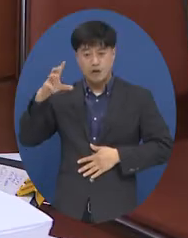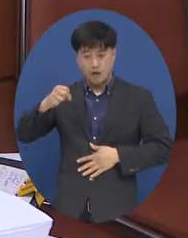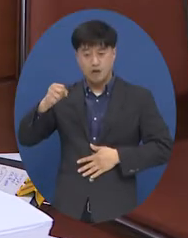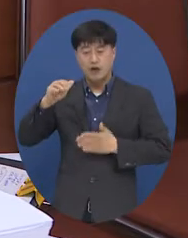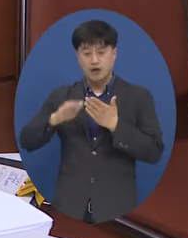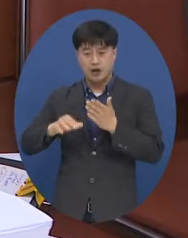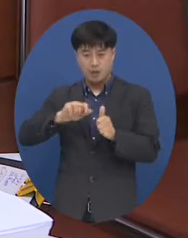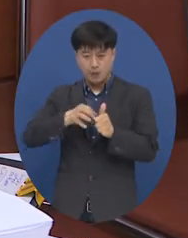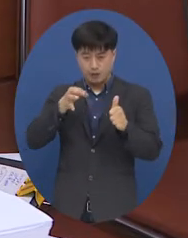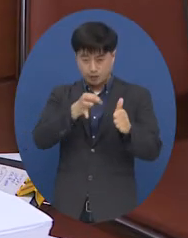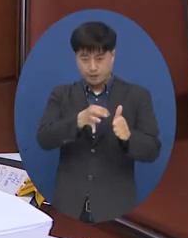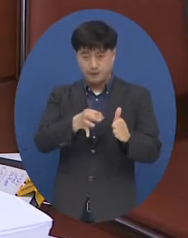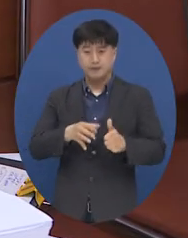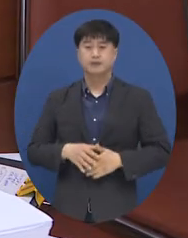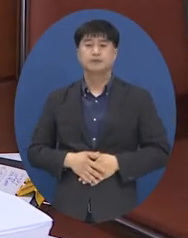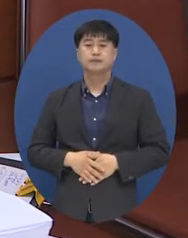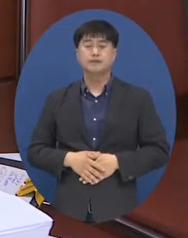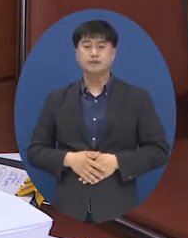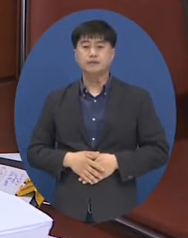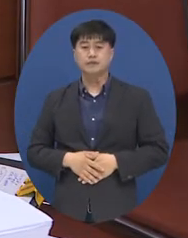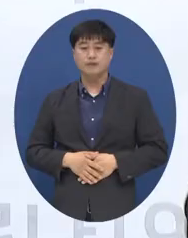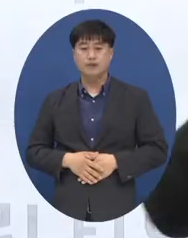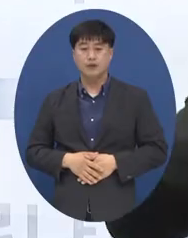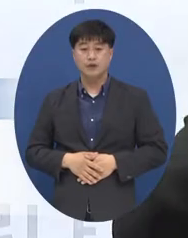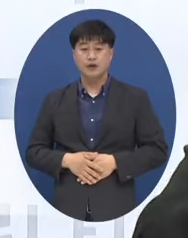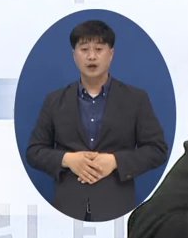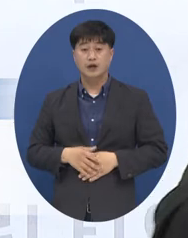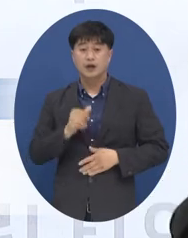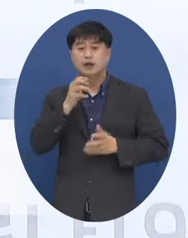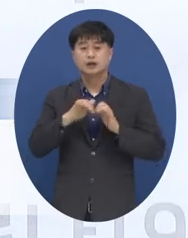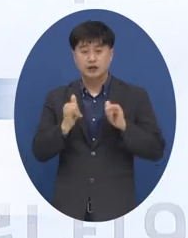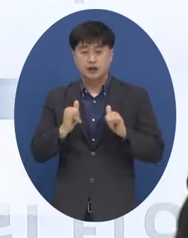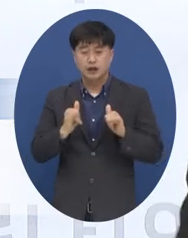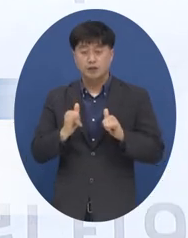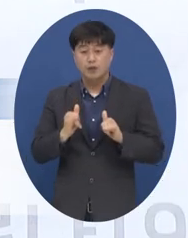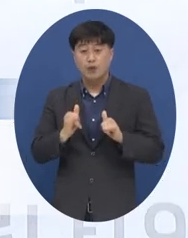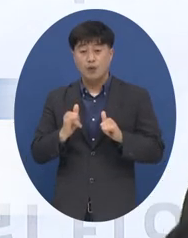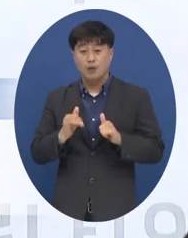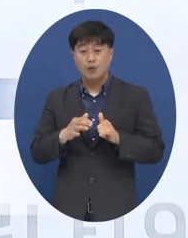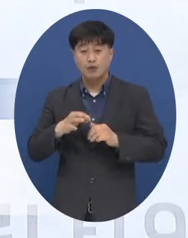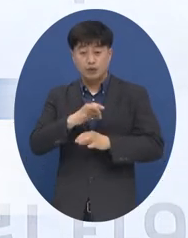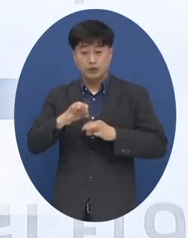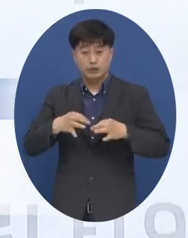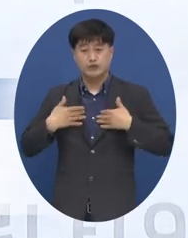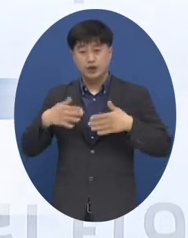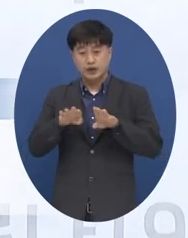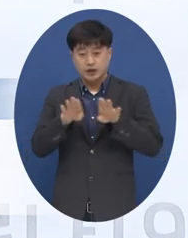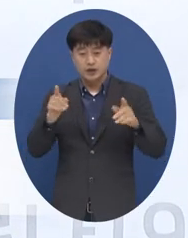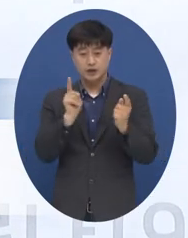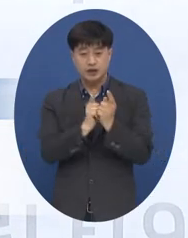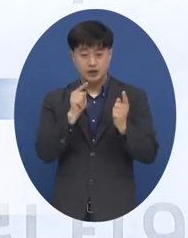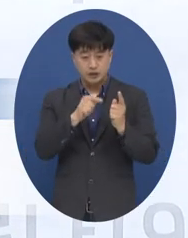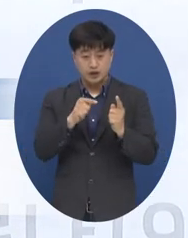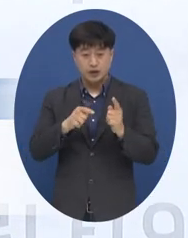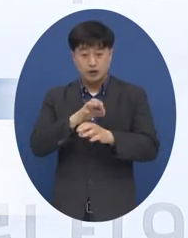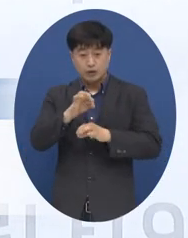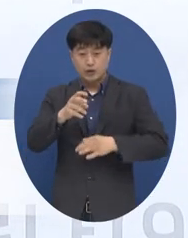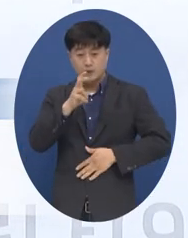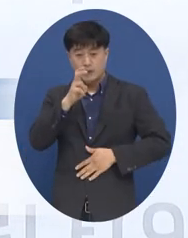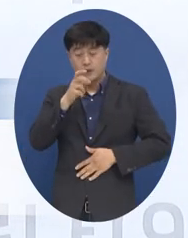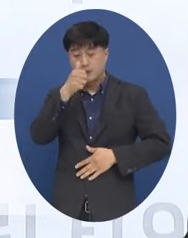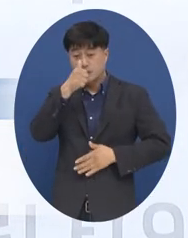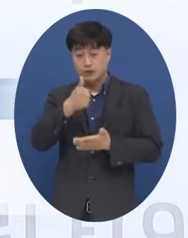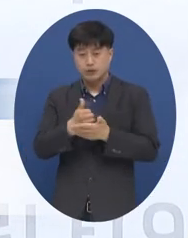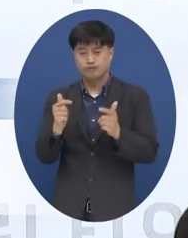1억 원 이하의 벌금에 처해질 수 있습니다. 서민이나 주부 등 경제적 취약계층을 대상으로